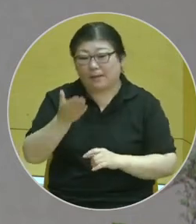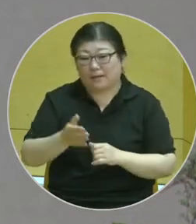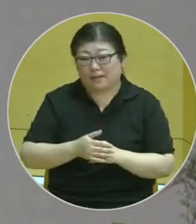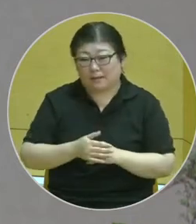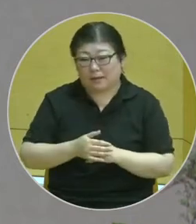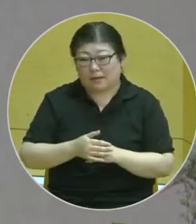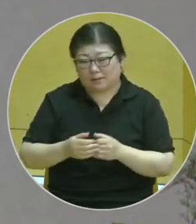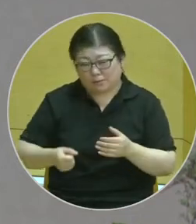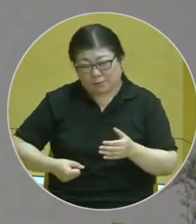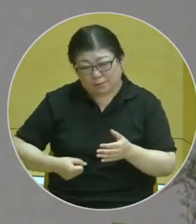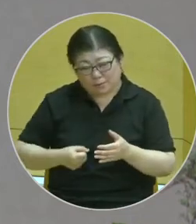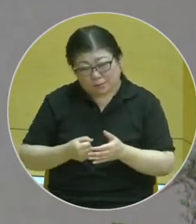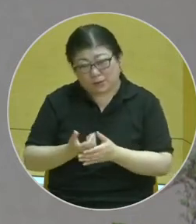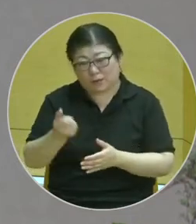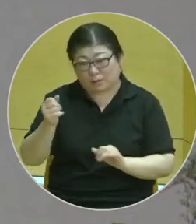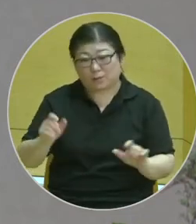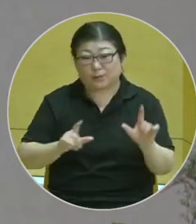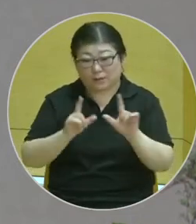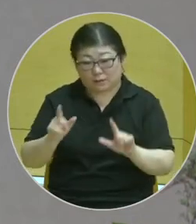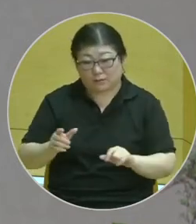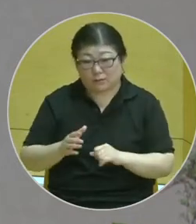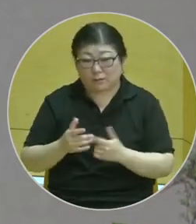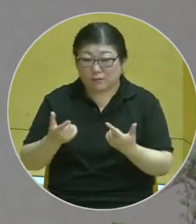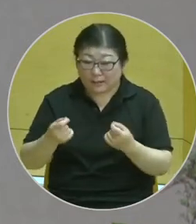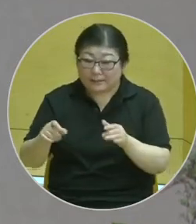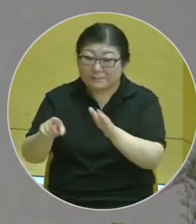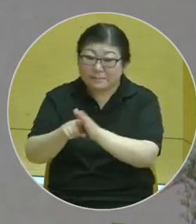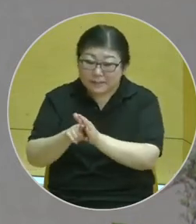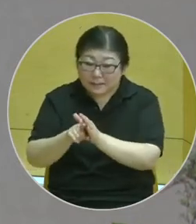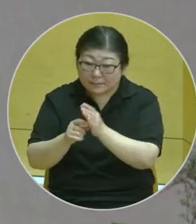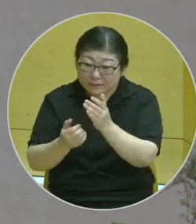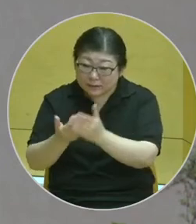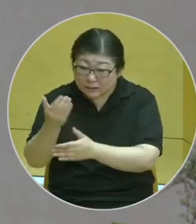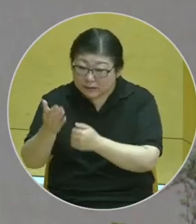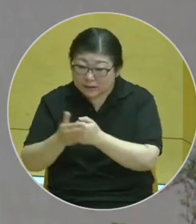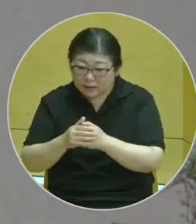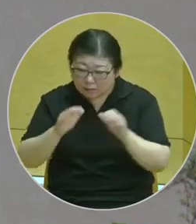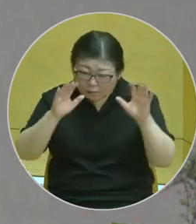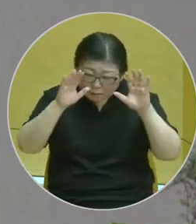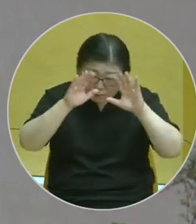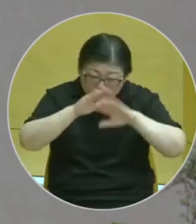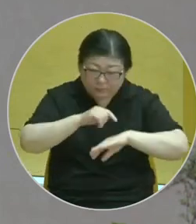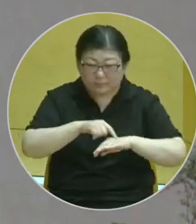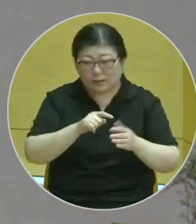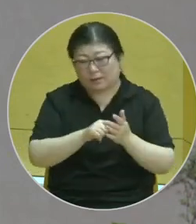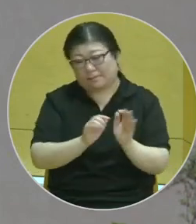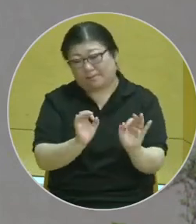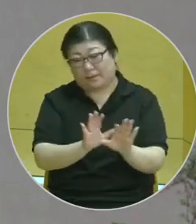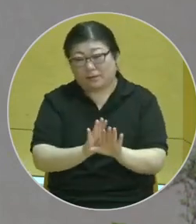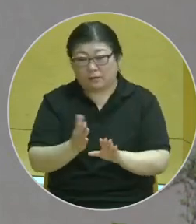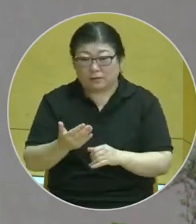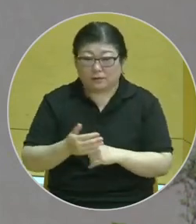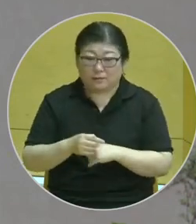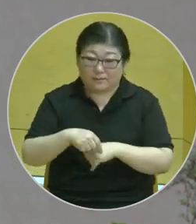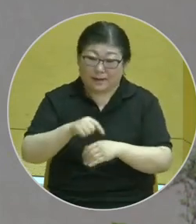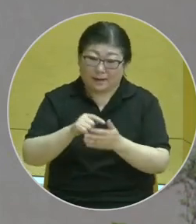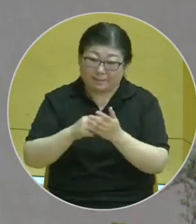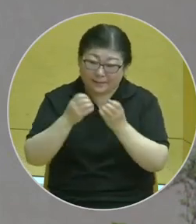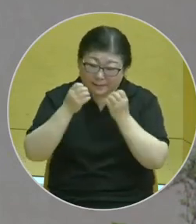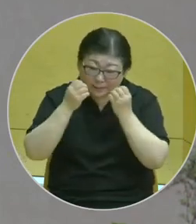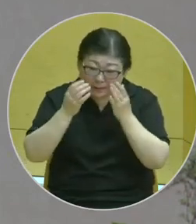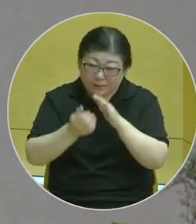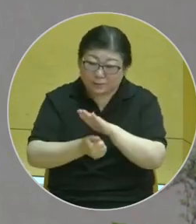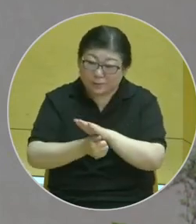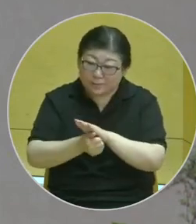용기를 내서 살아갑니다 그 믿음의 마음이 확 들어오니까 흑암이 싹 사라져요 마음속에 다시금 새로운